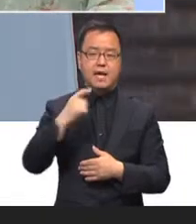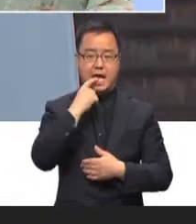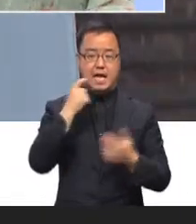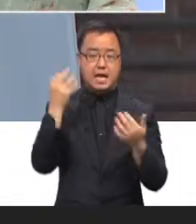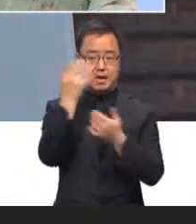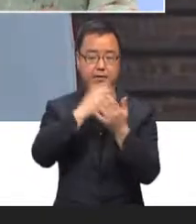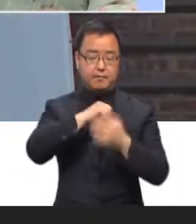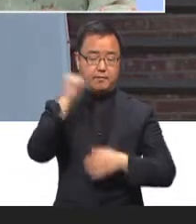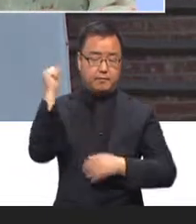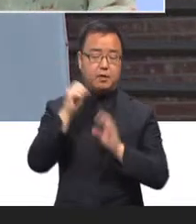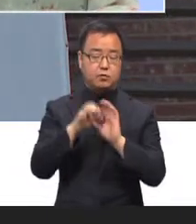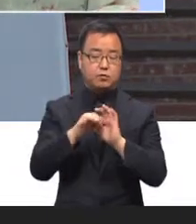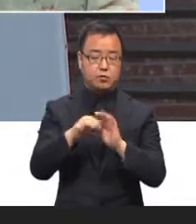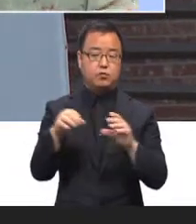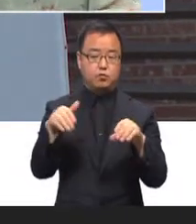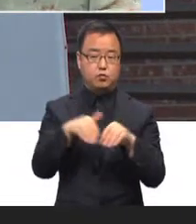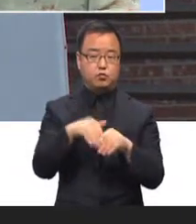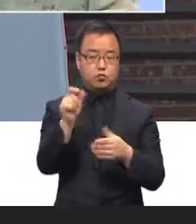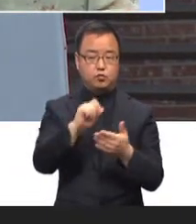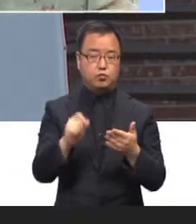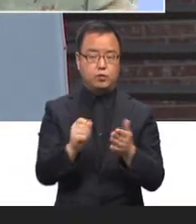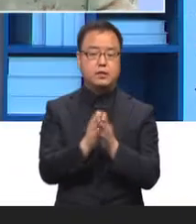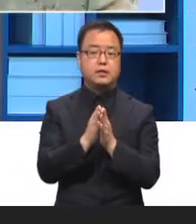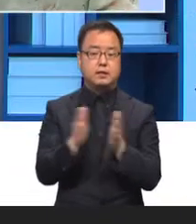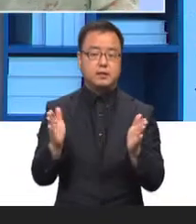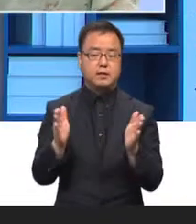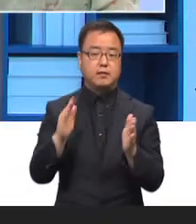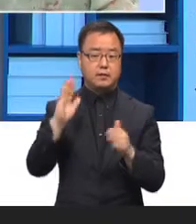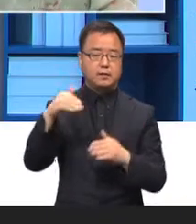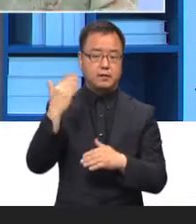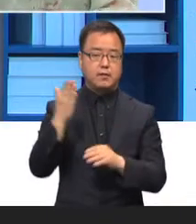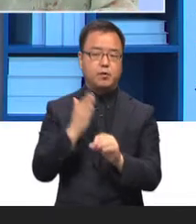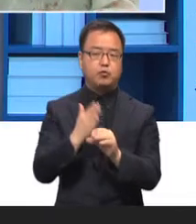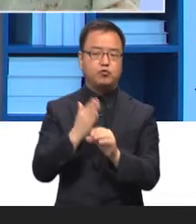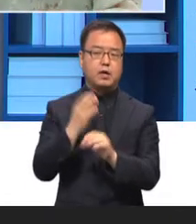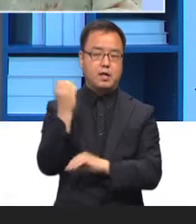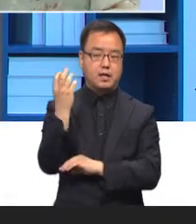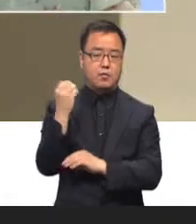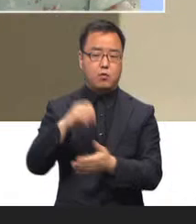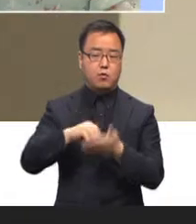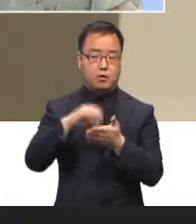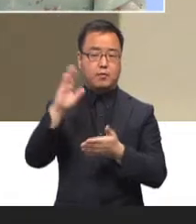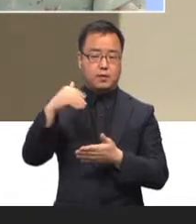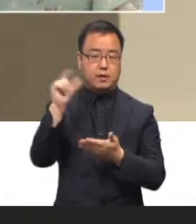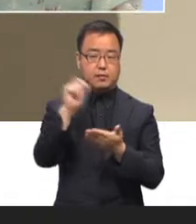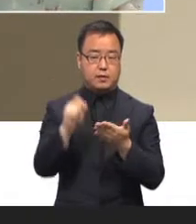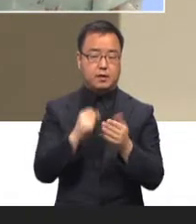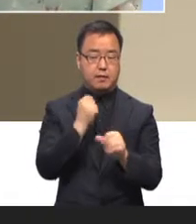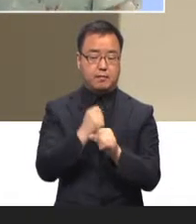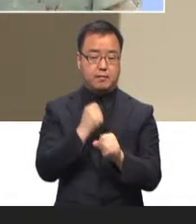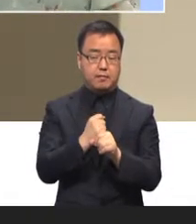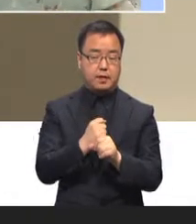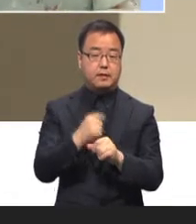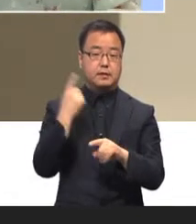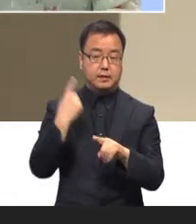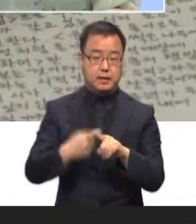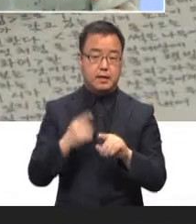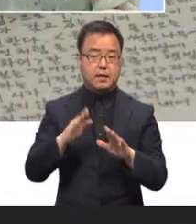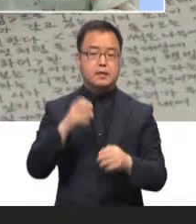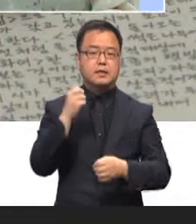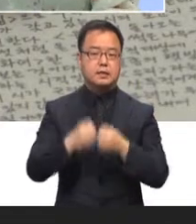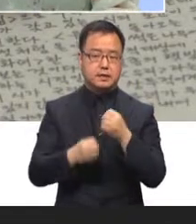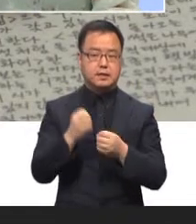84 년도에 중앙일보 사에 입사한 후에 틈틈이 작품을 발표해 왔는데 시집 출간을 줄거 준비하던